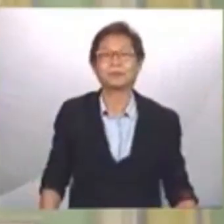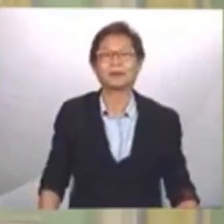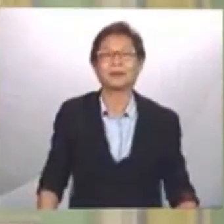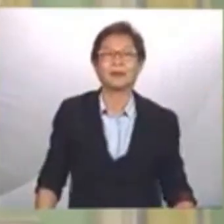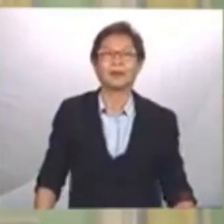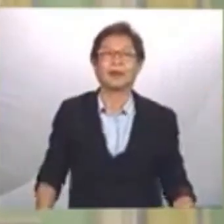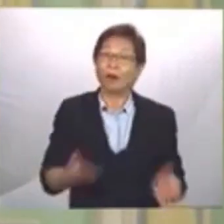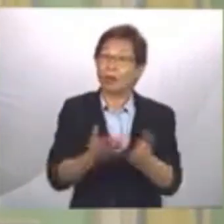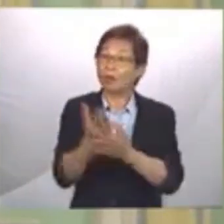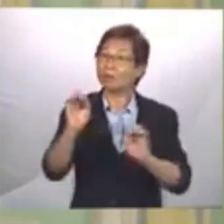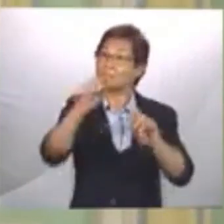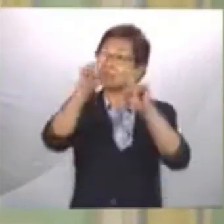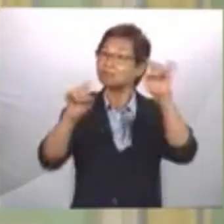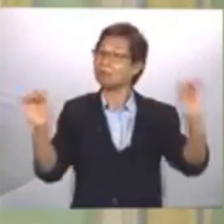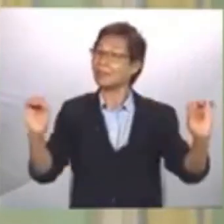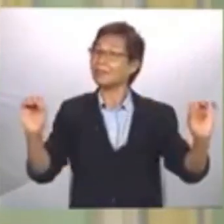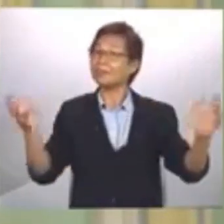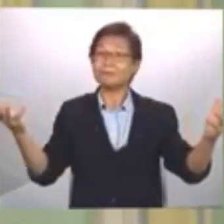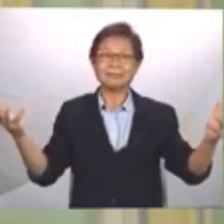Alright, tidak ada?